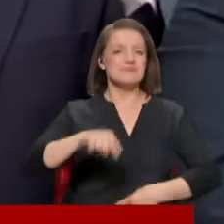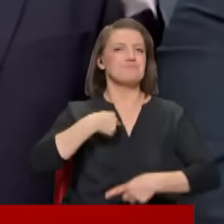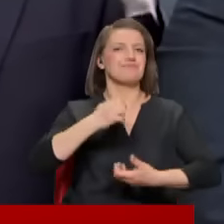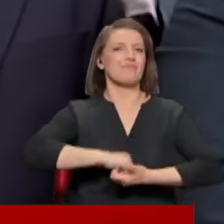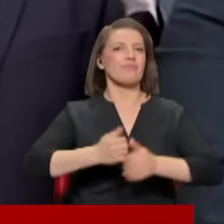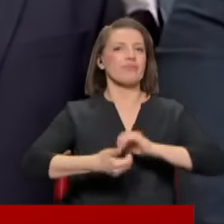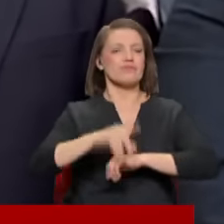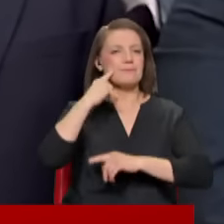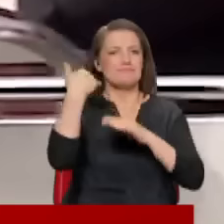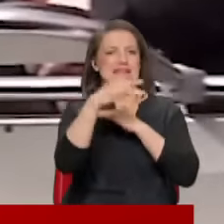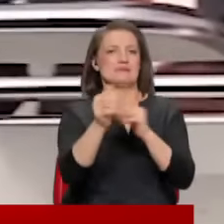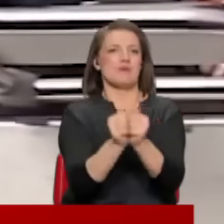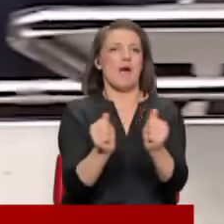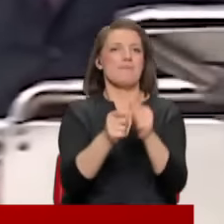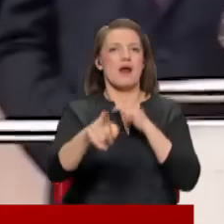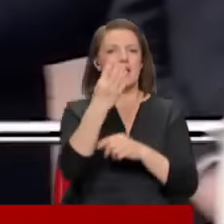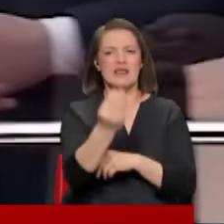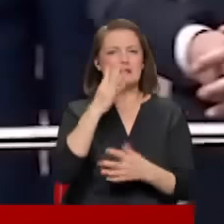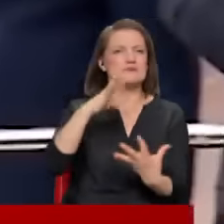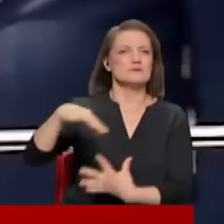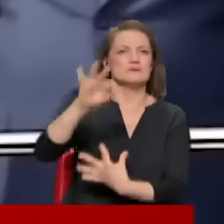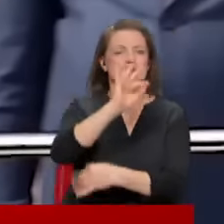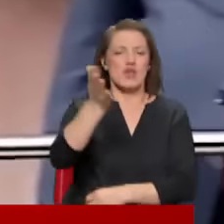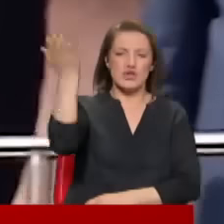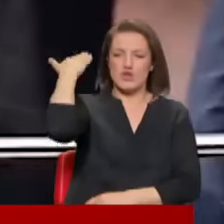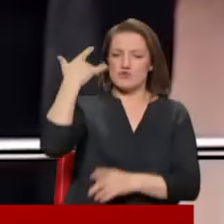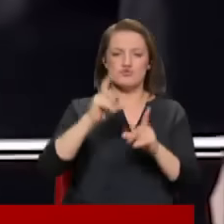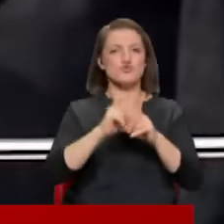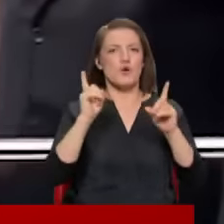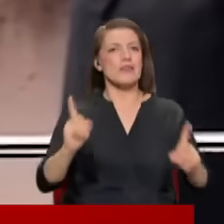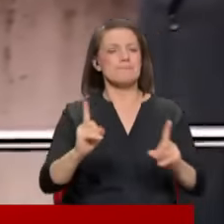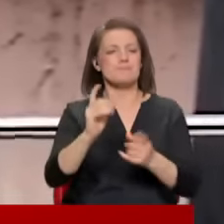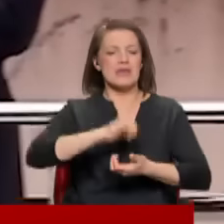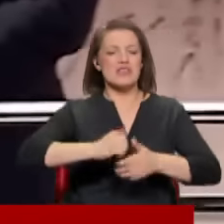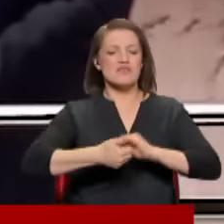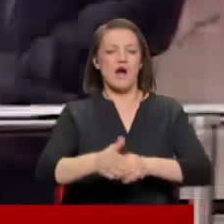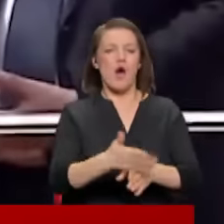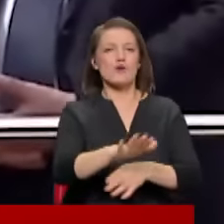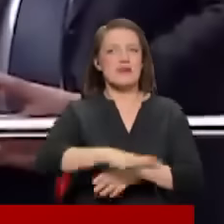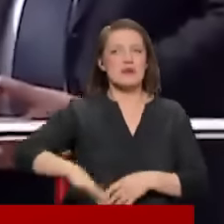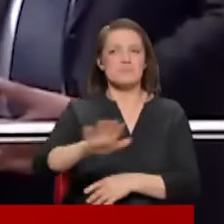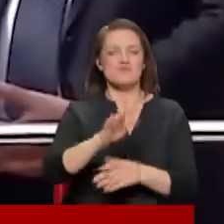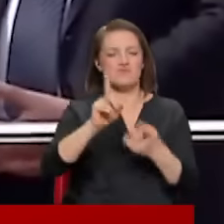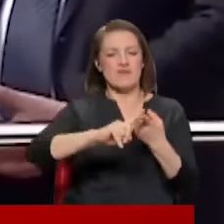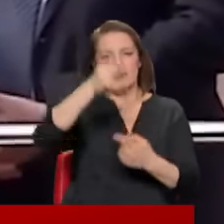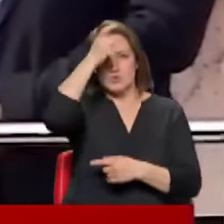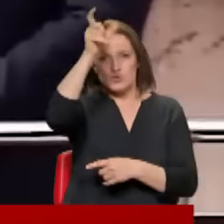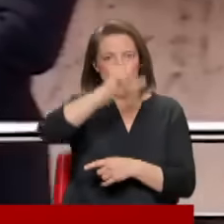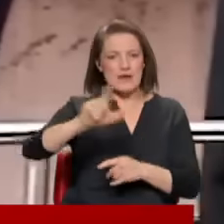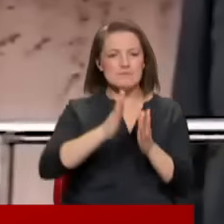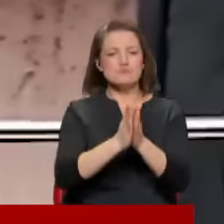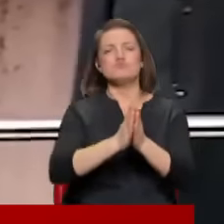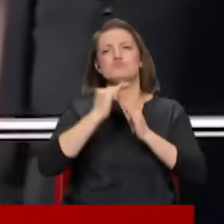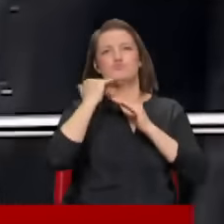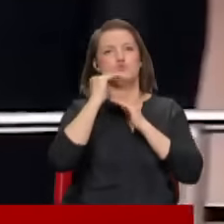ittifakımız milletimizledir. İyi insanları, geçmiş dönem ittifak ortaklarımızı ve Türkiye'nin